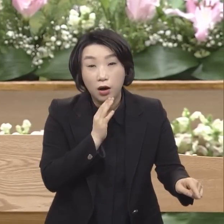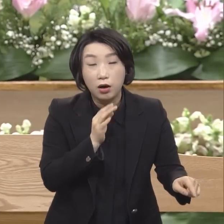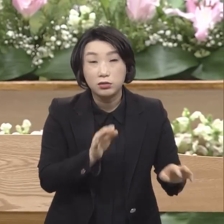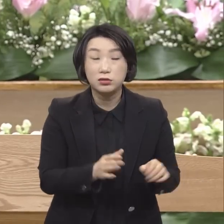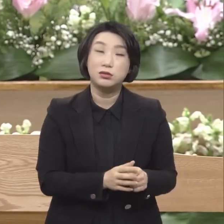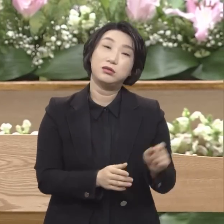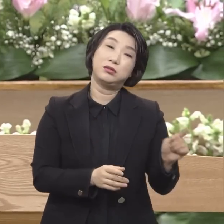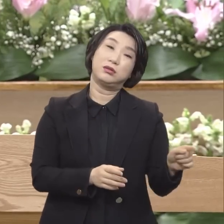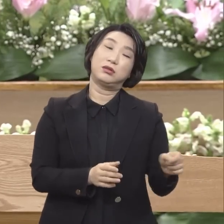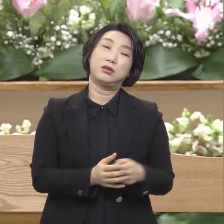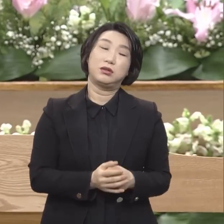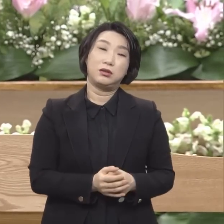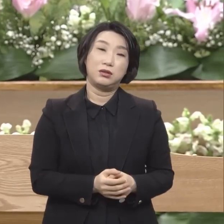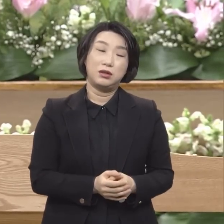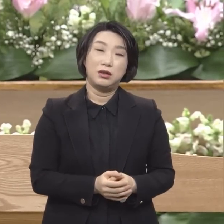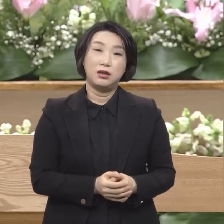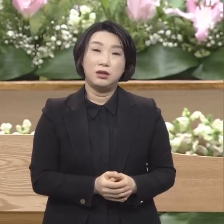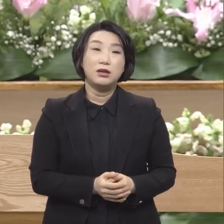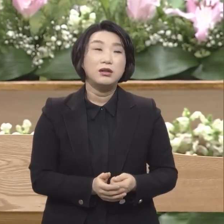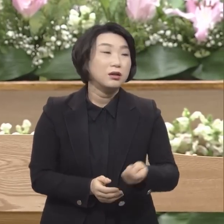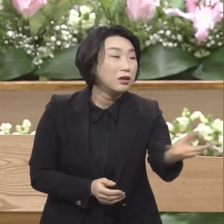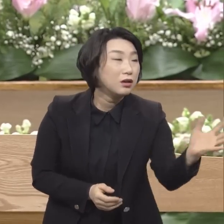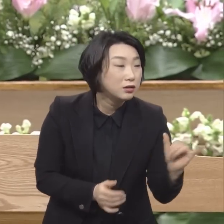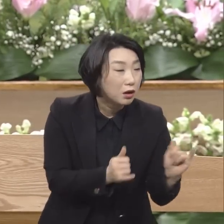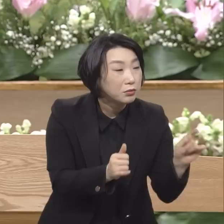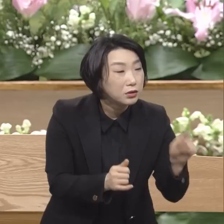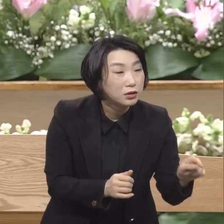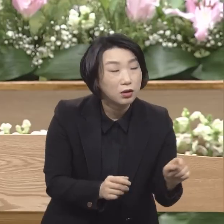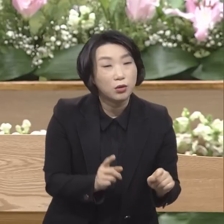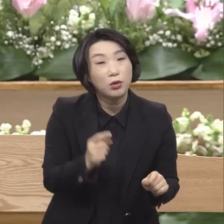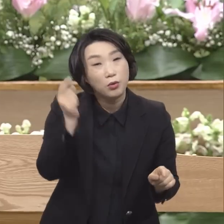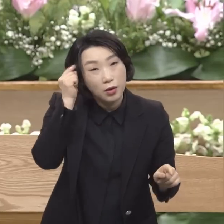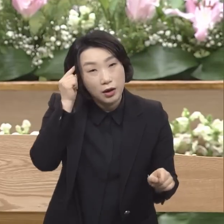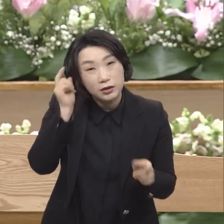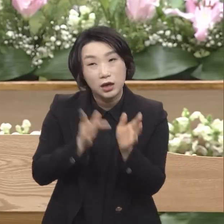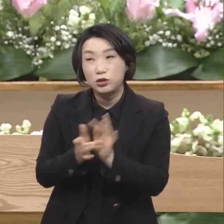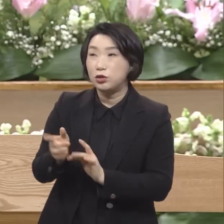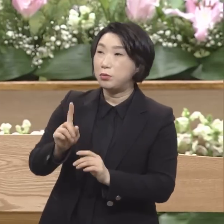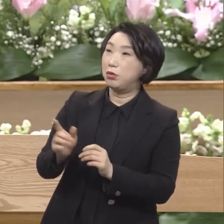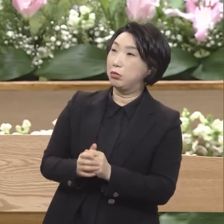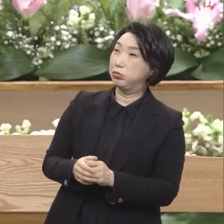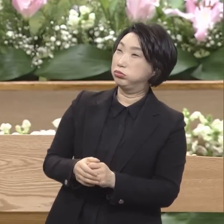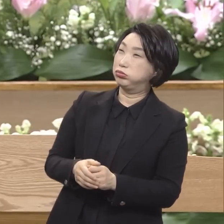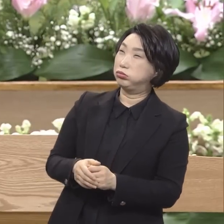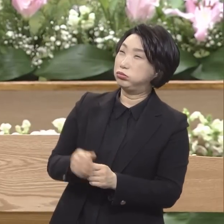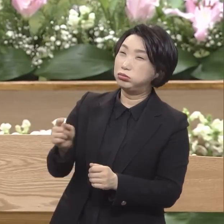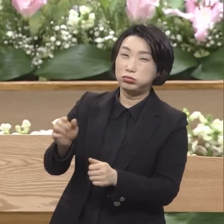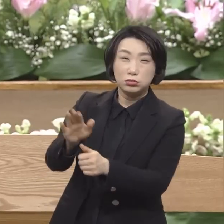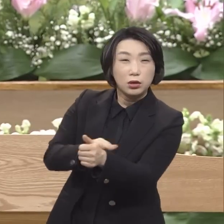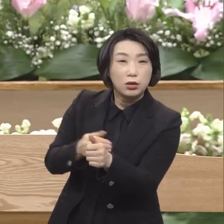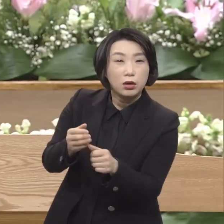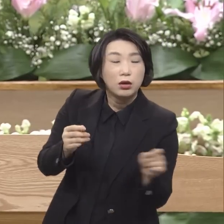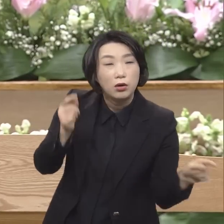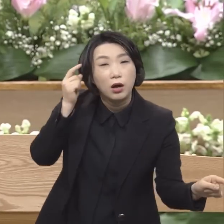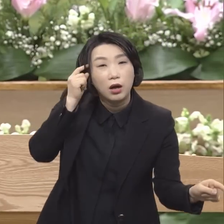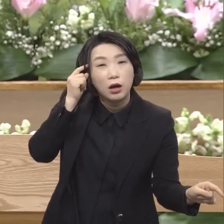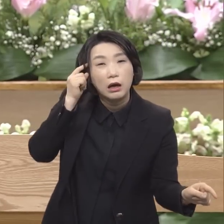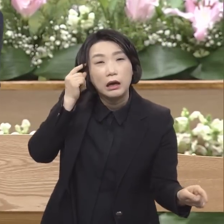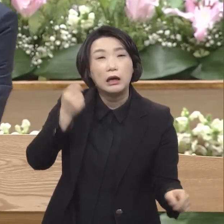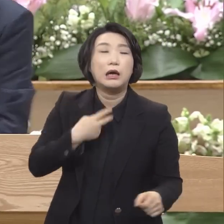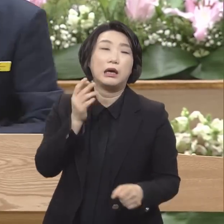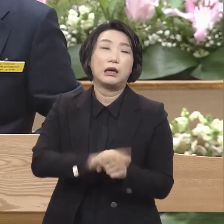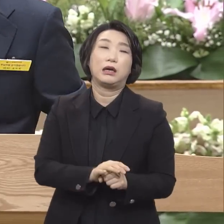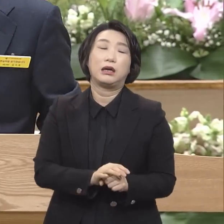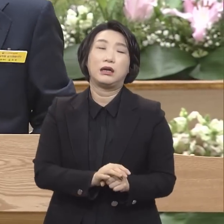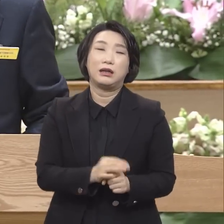서기관과 제사장들 바리새인들 이 사람들이 예수님을 이렇게 모독할 수 있는가 이 말이요.